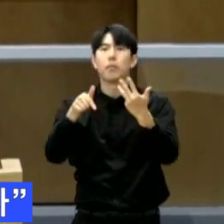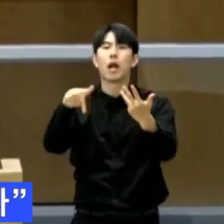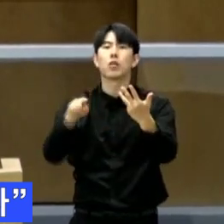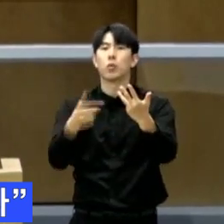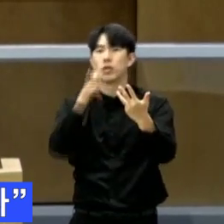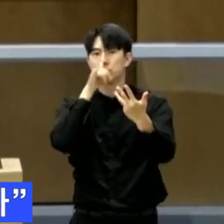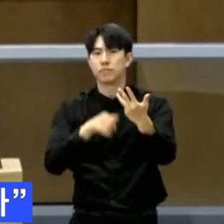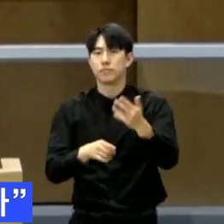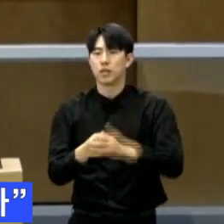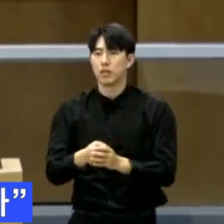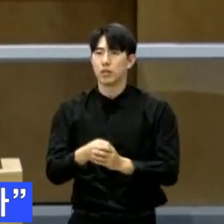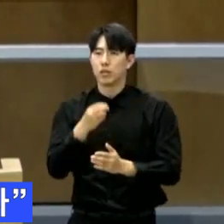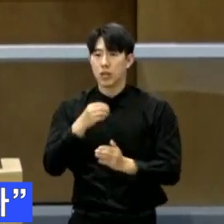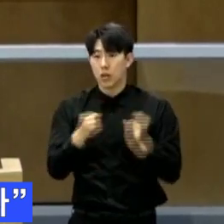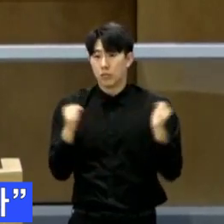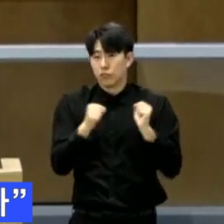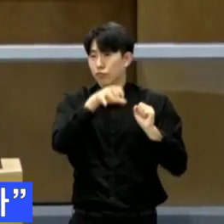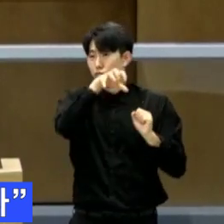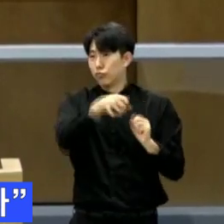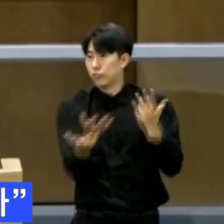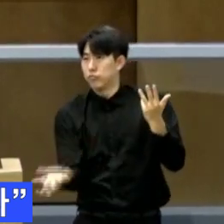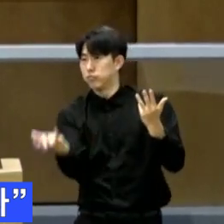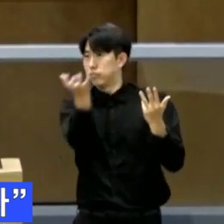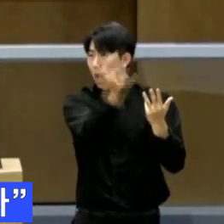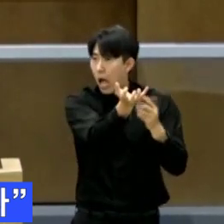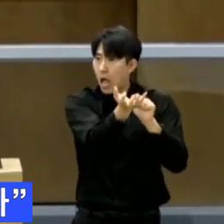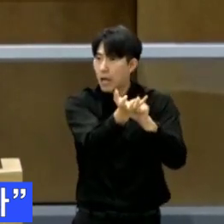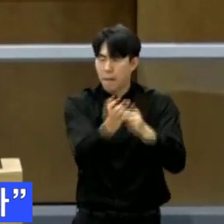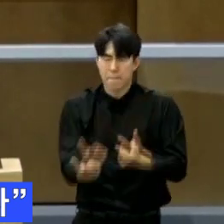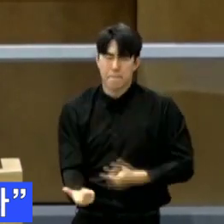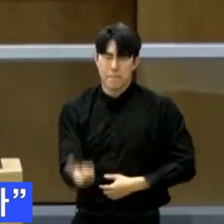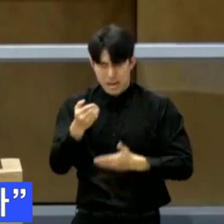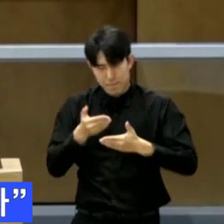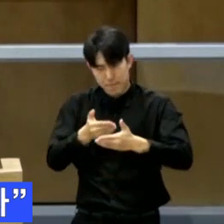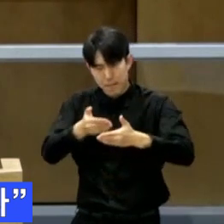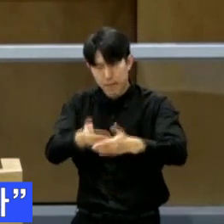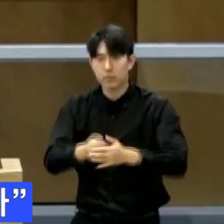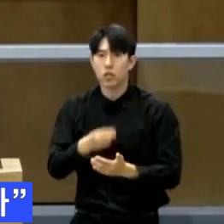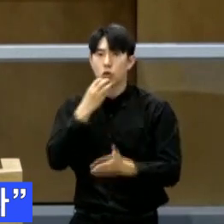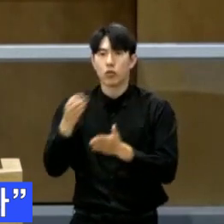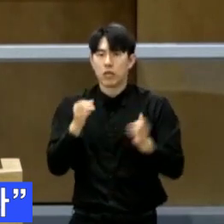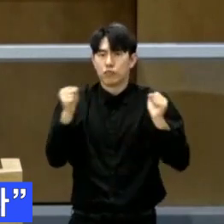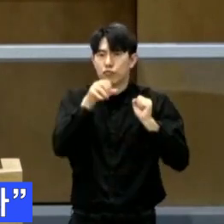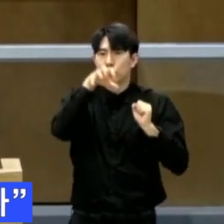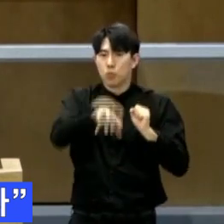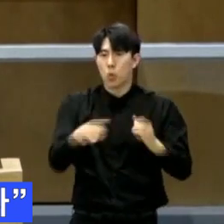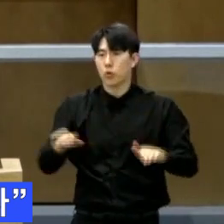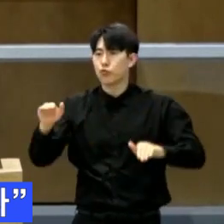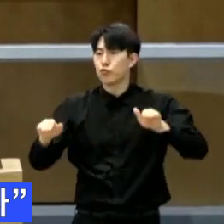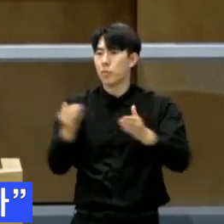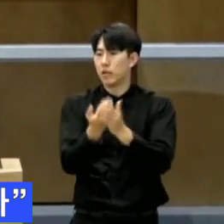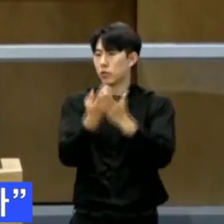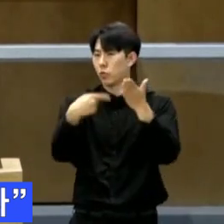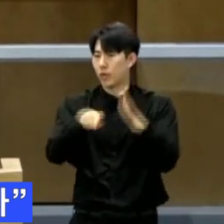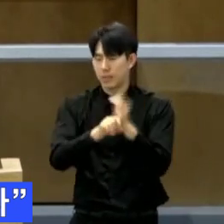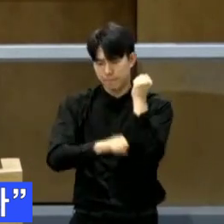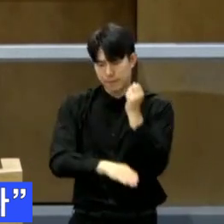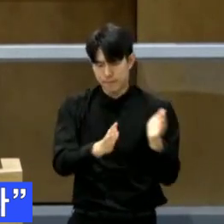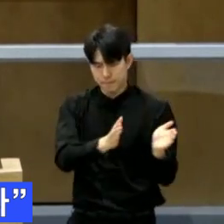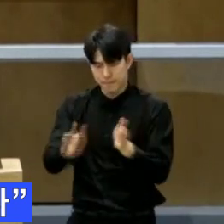북부로 이전이 계획되어 있는 공공기관의 조속한 이전을 통해 경기 북부 균형 발전을 위한 초석을